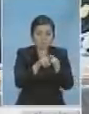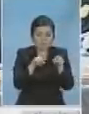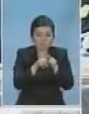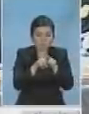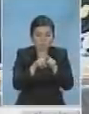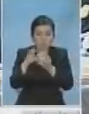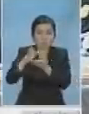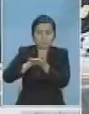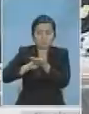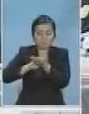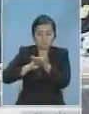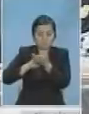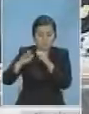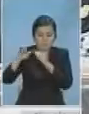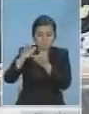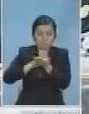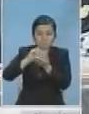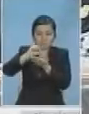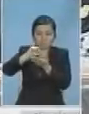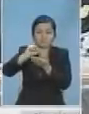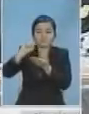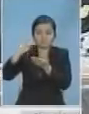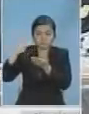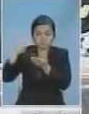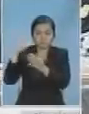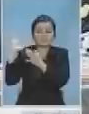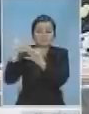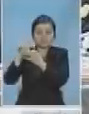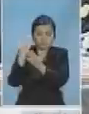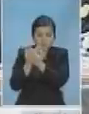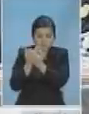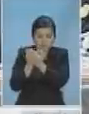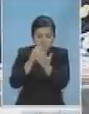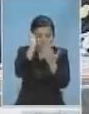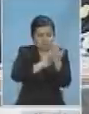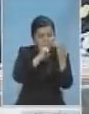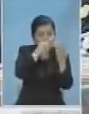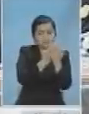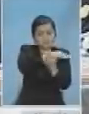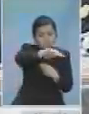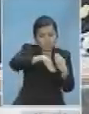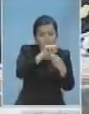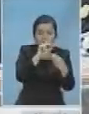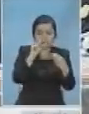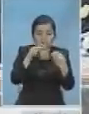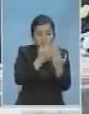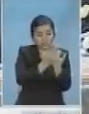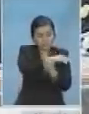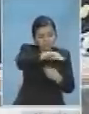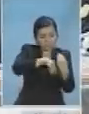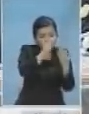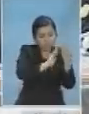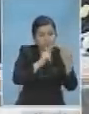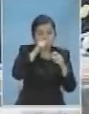ได้จัดเครดิตเรตติ้งของประเทศไทยอยู่ที่ BBB บวกนะครับหรือเรียกว่า BBB plus นะ